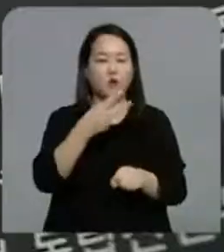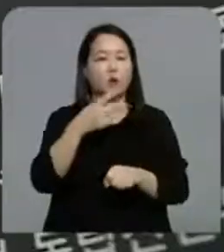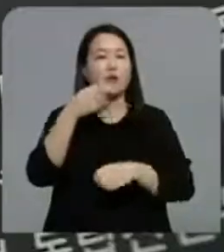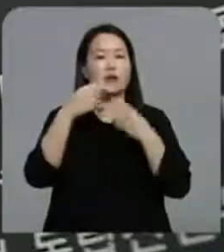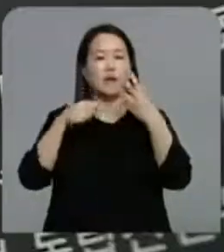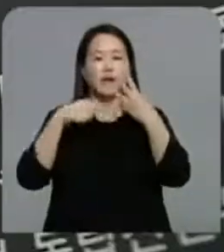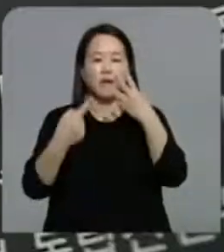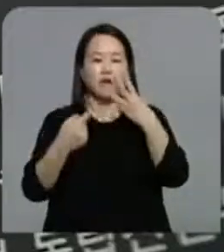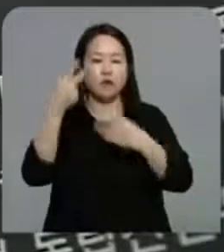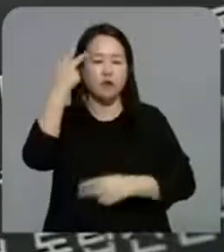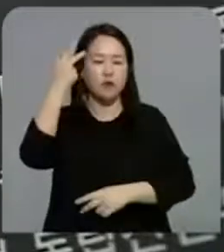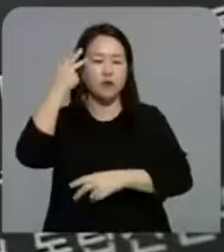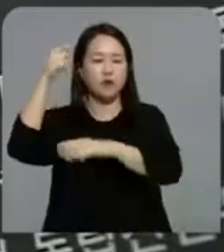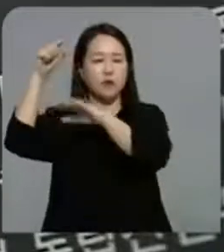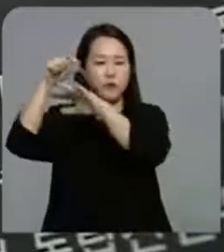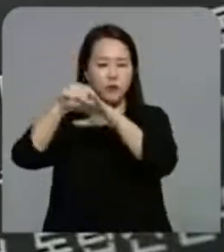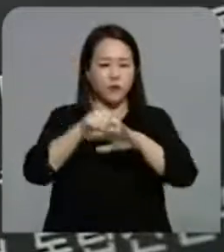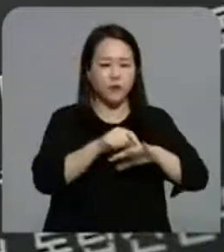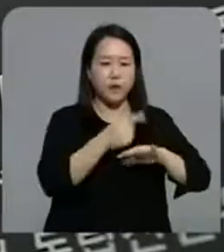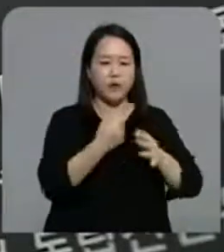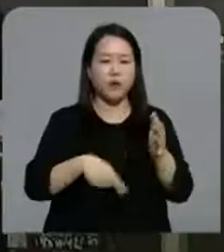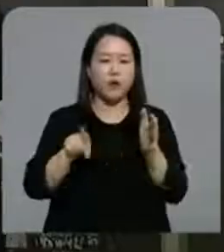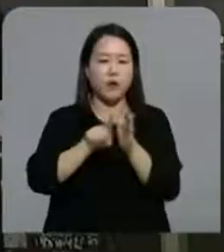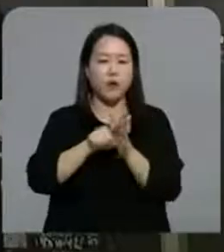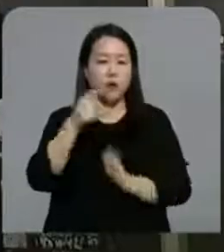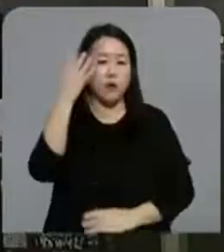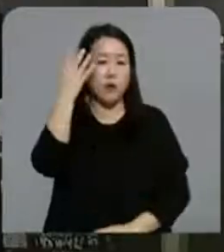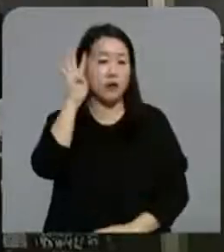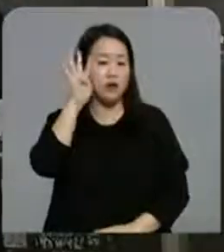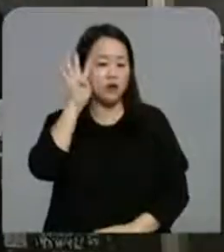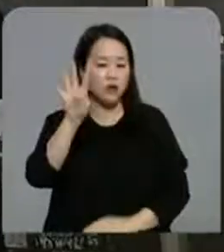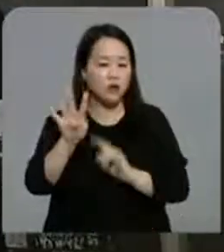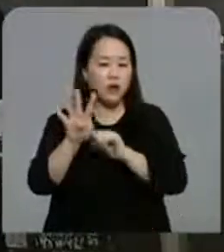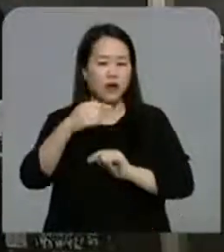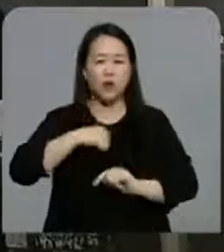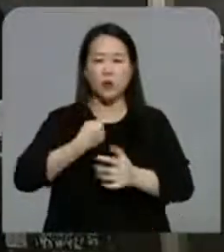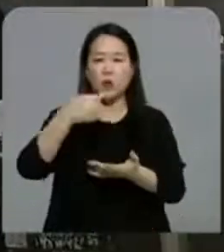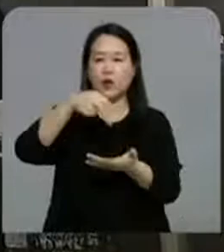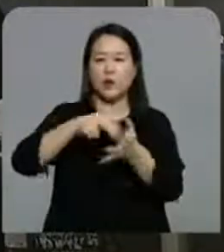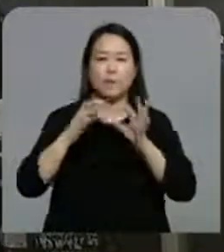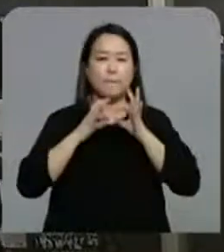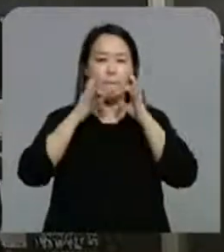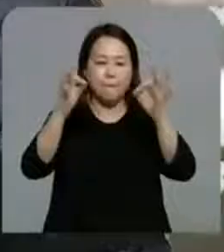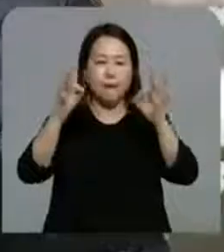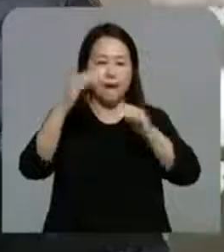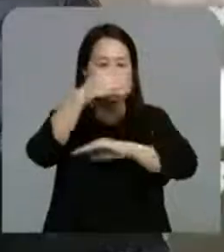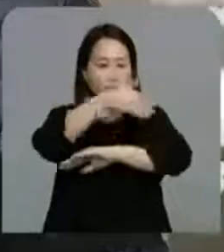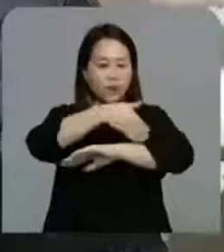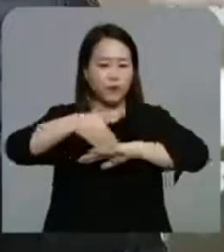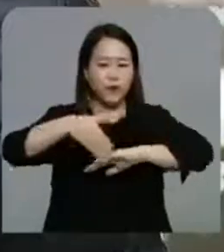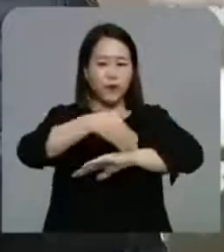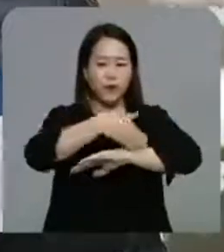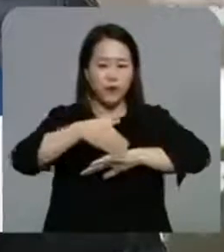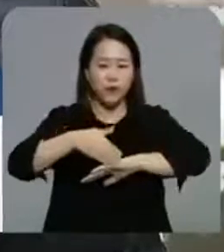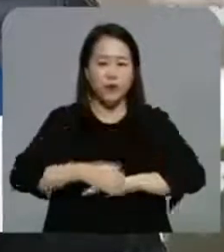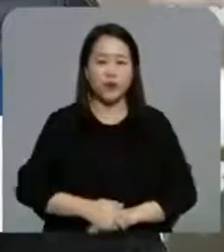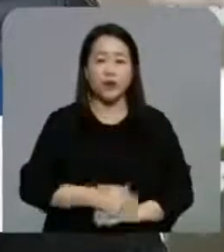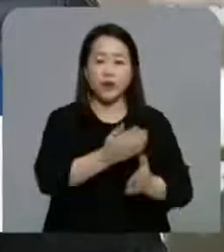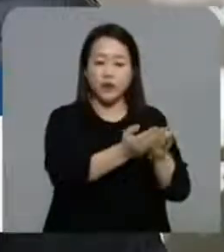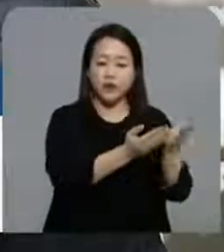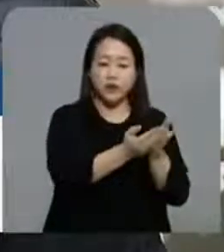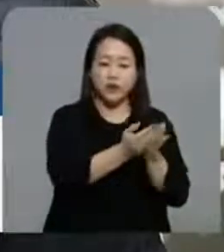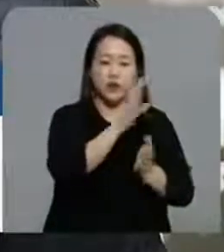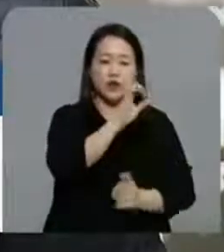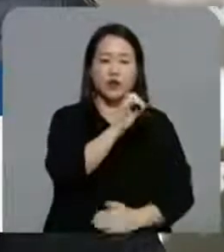이어받고 자 나 흙이 군산에서 독립의 함성을 외치기 로 계획합니다 군산 00 학교 낼